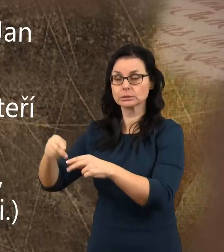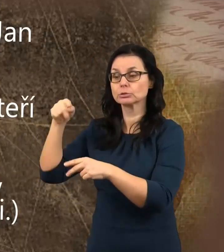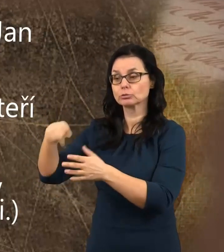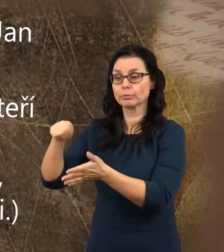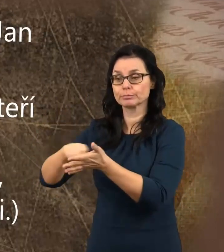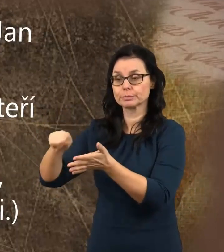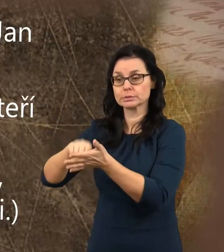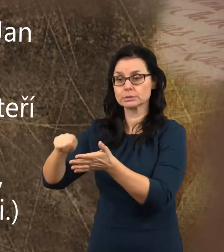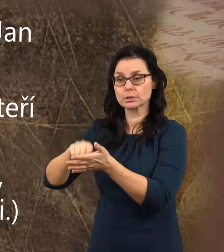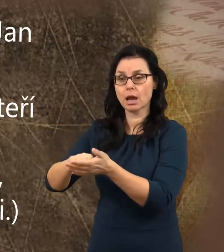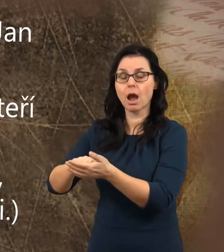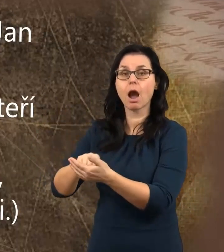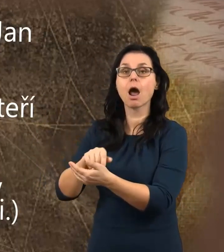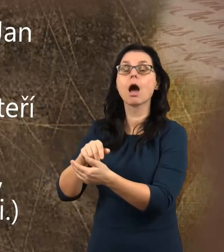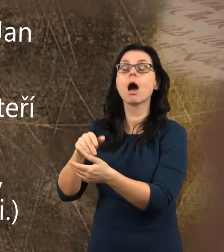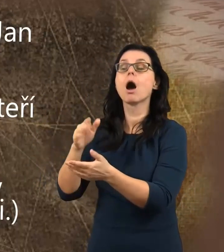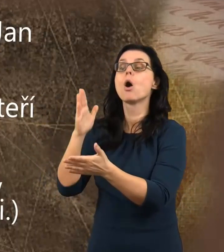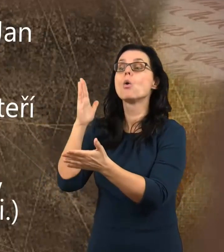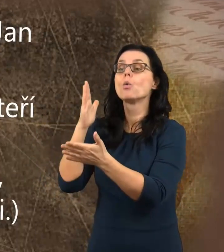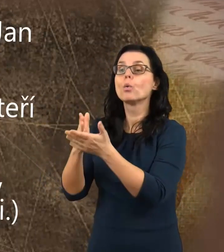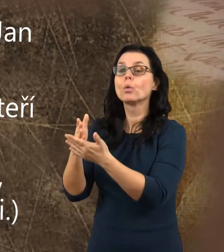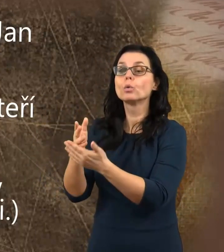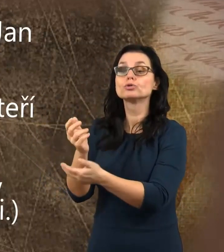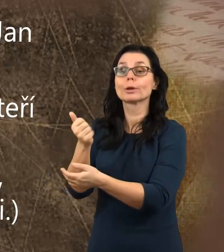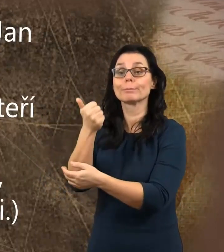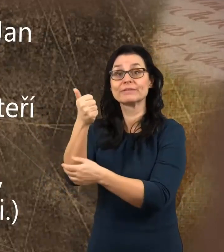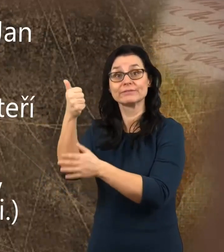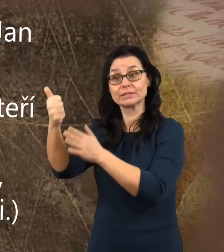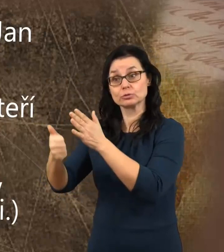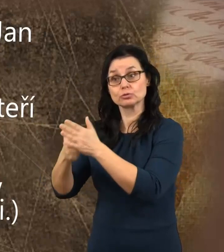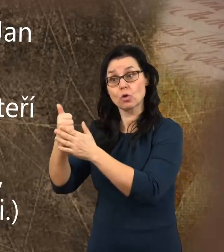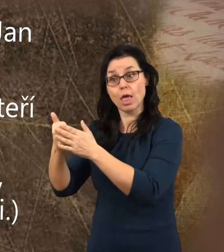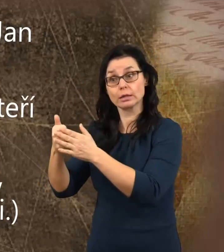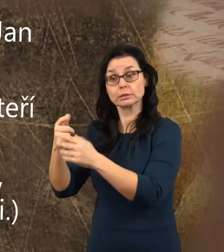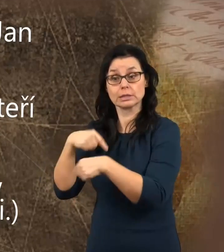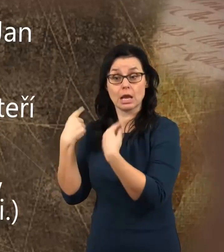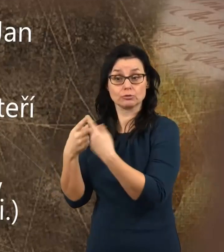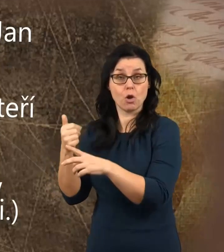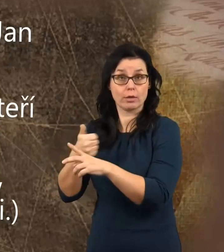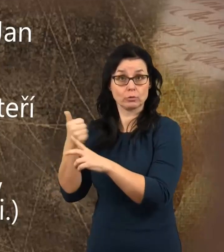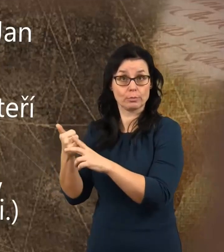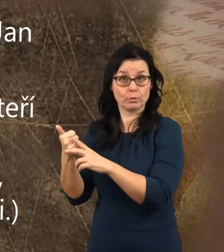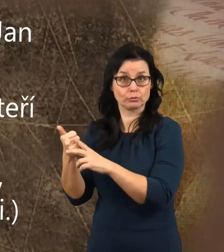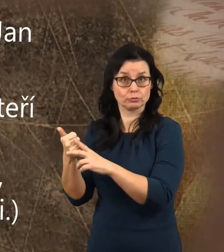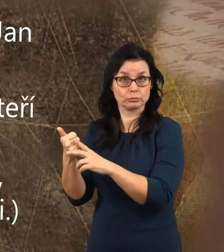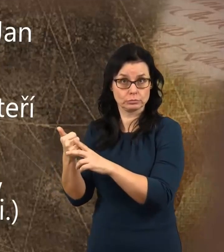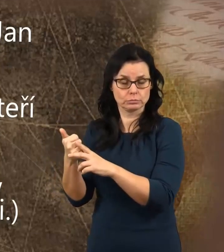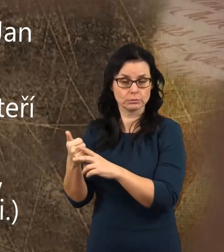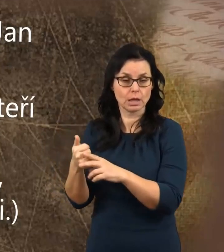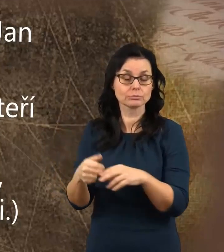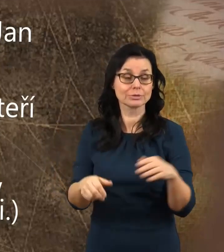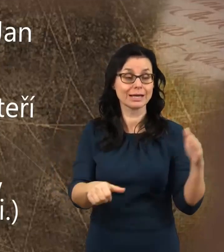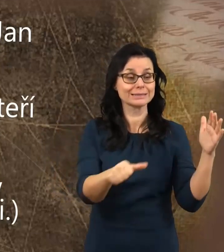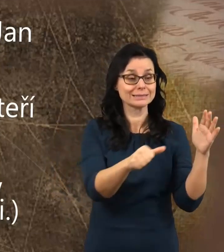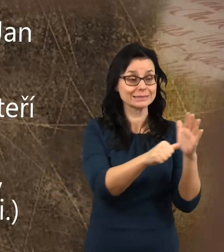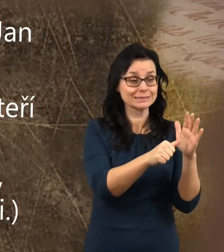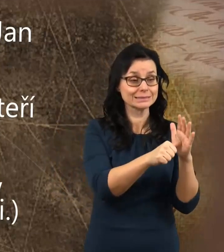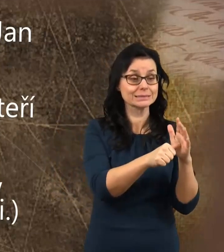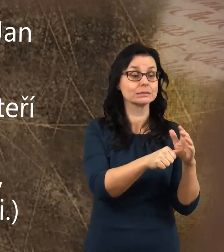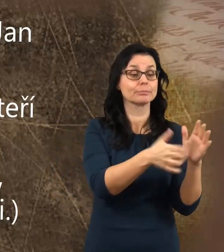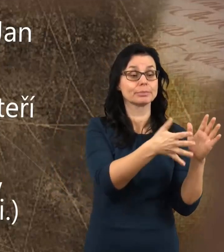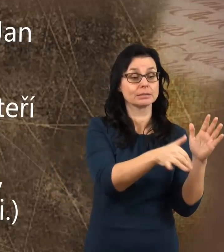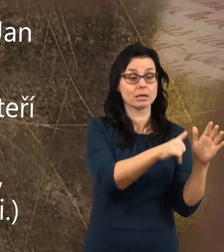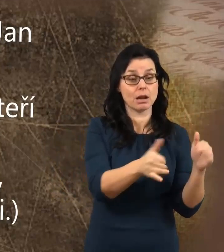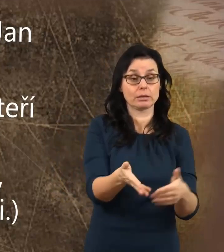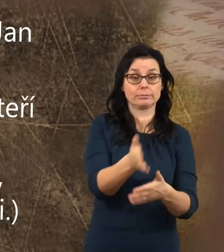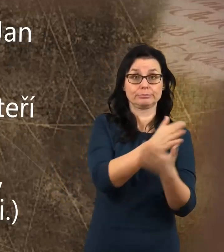tak ji napsal ke konci prvého století našeho letopočtu. Takže tisíc pětset let před naším